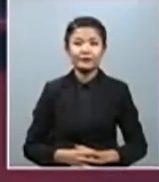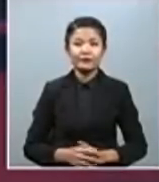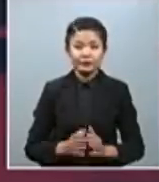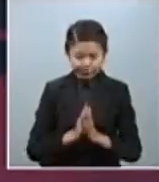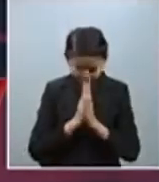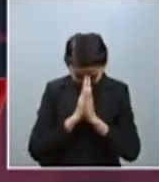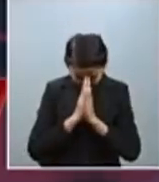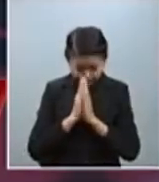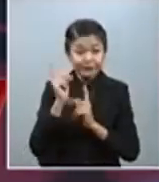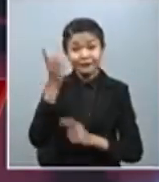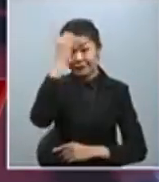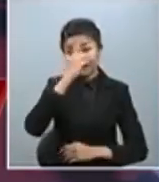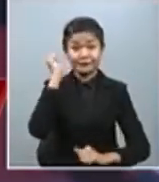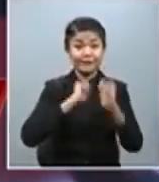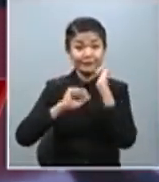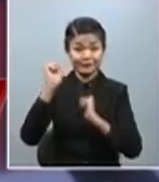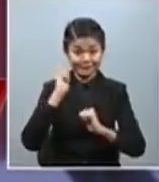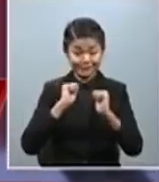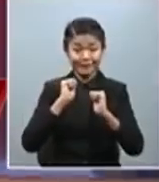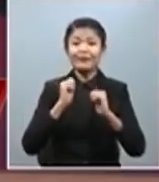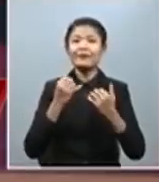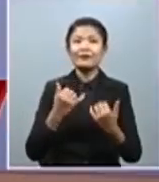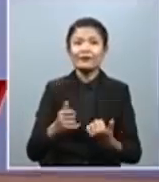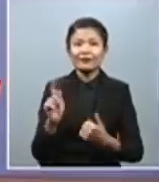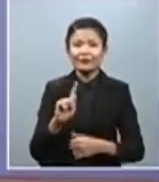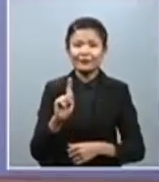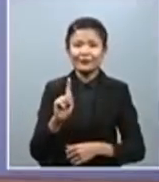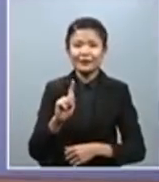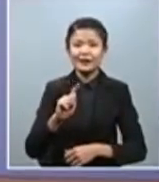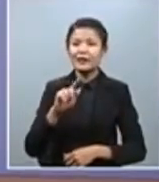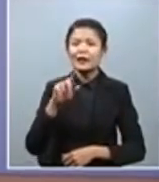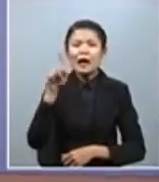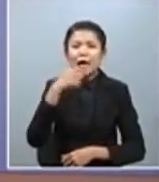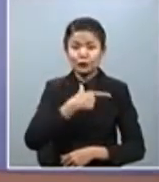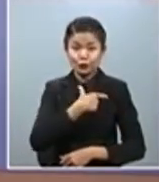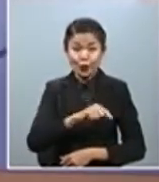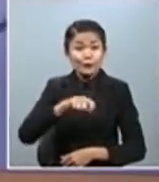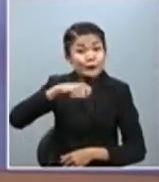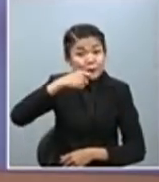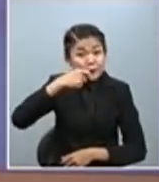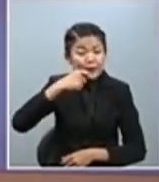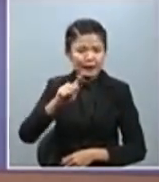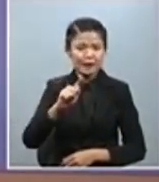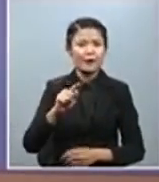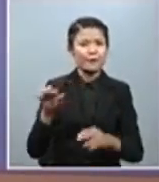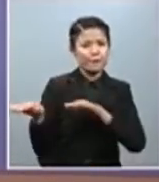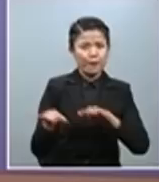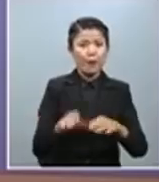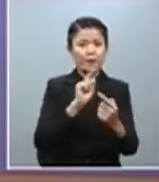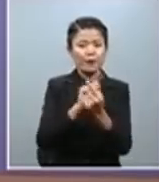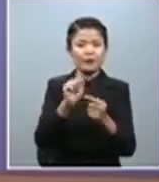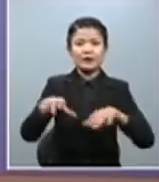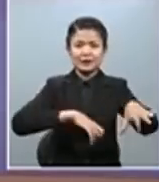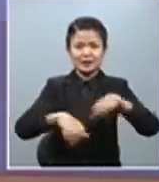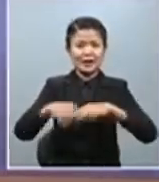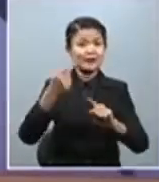วัสดีค่ะเป็นข่าวบันเทิงกับซันดี้โสภิดาสุขันโทค่ะนักชิมทั้งหลายนะคะเตรียมพบกับงานมหกรรมครัวคุณต๋อยเอ็กซ์โปซีซั่น3ได้แล้วนะคะในเดือนหน้